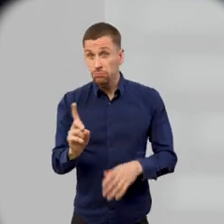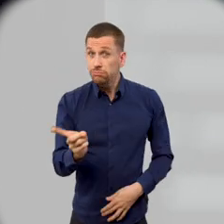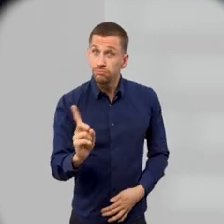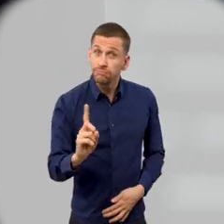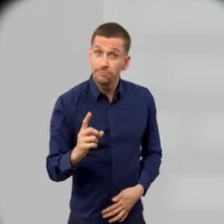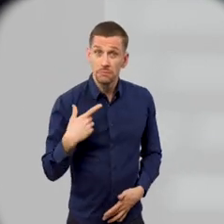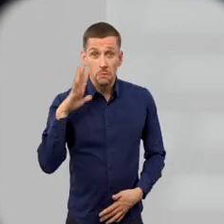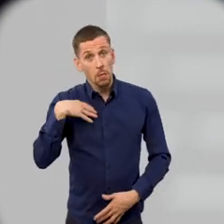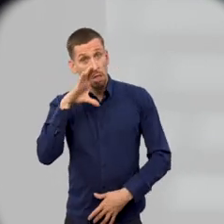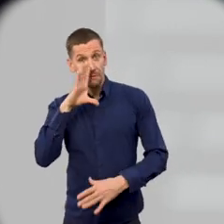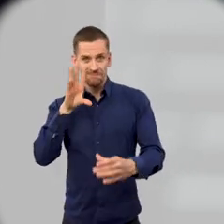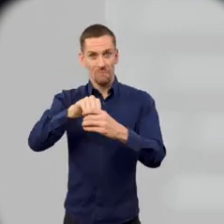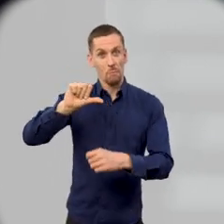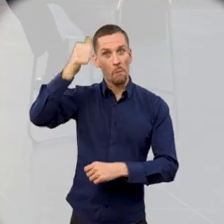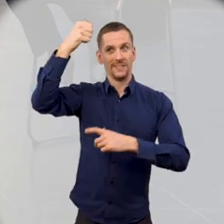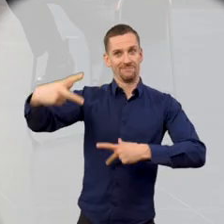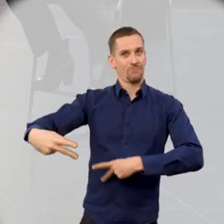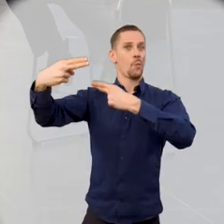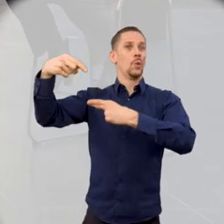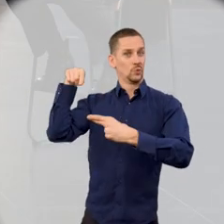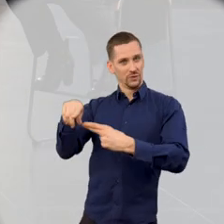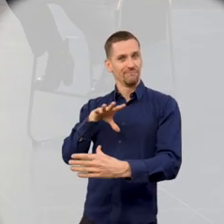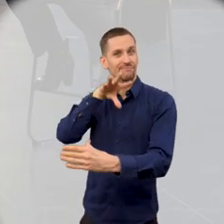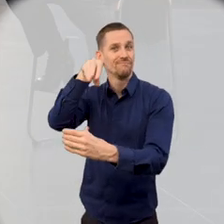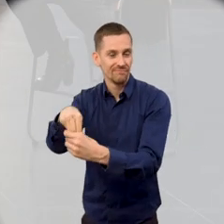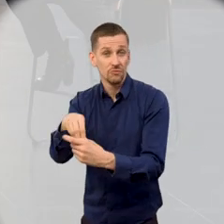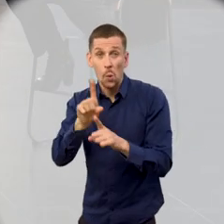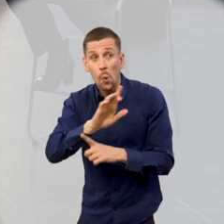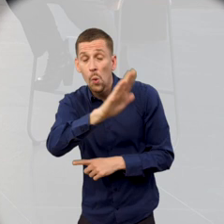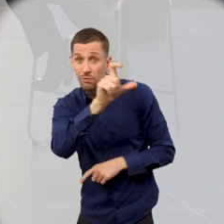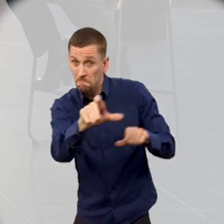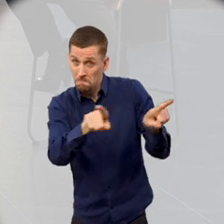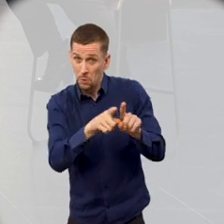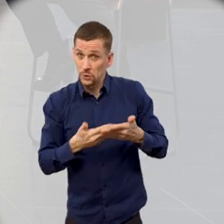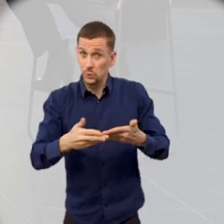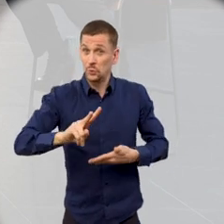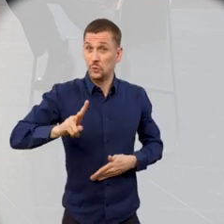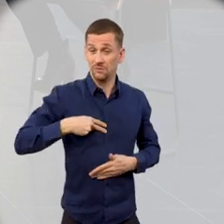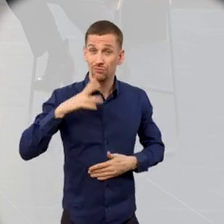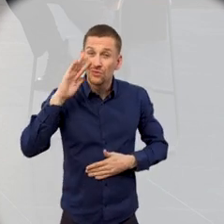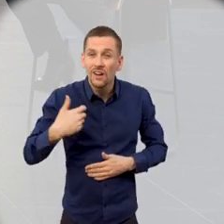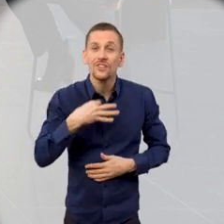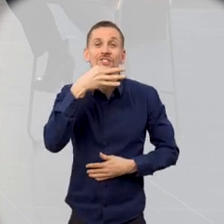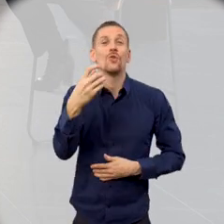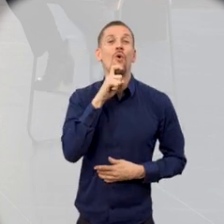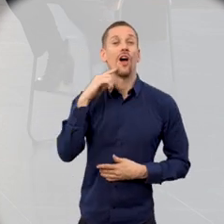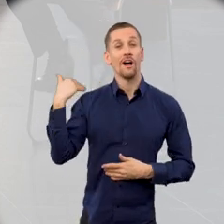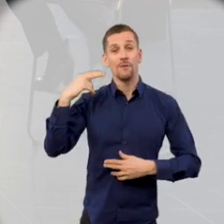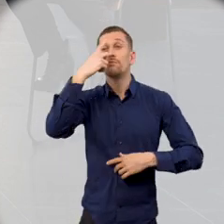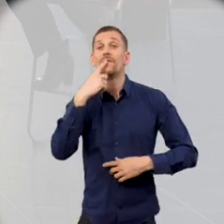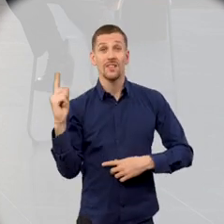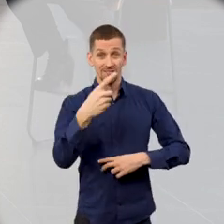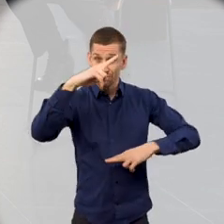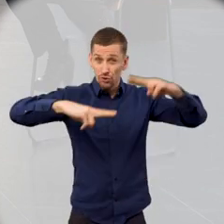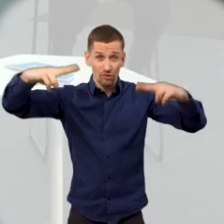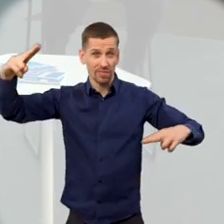en code, quelle qu'elle soit. J'ai fait partie de la première promotion et des profils comme le mien, on en rencontre beaucoup dans l'hétérogénéité que je